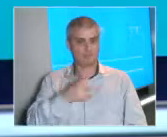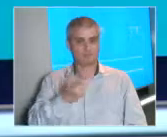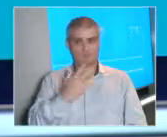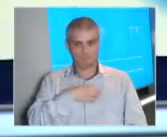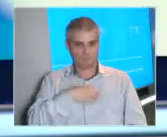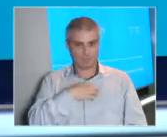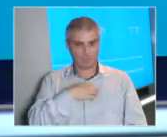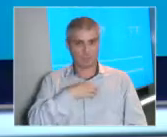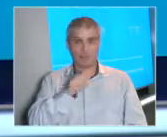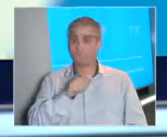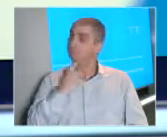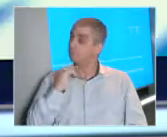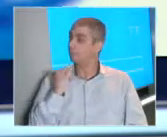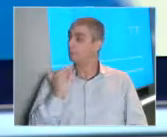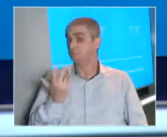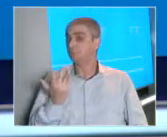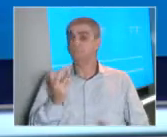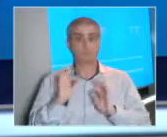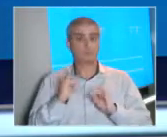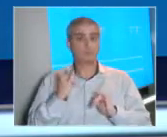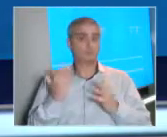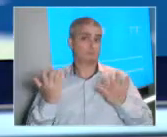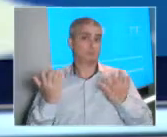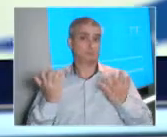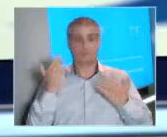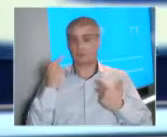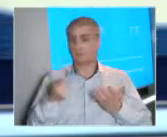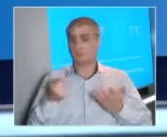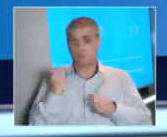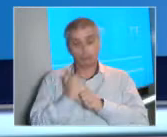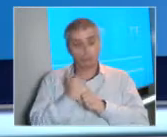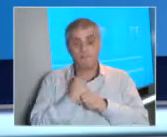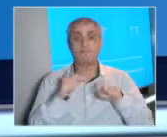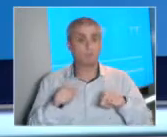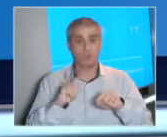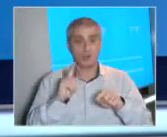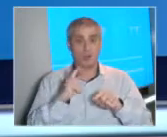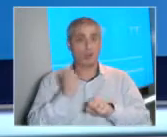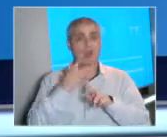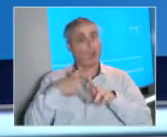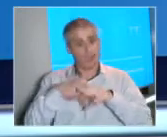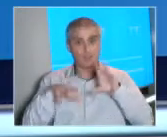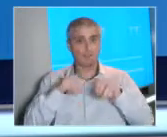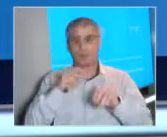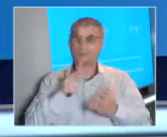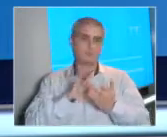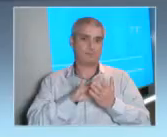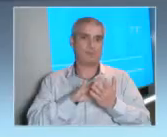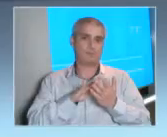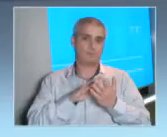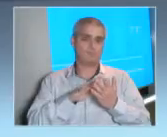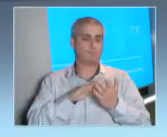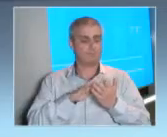מתגעגע למשכן? כן, האמת שכן. כן? כן, היה פה, כשעובדים פה, כשלא רק עוסקים בבחירות, לא בשנה האחרונה,